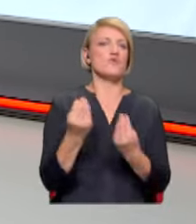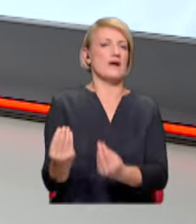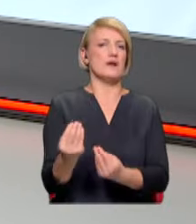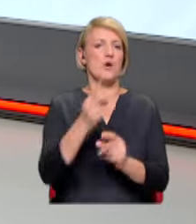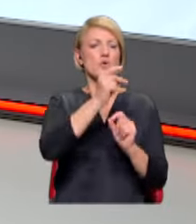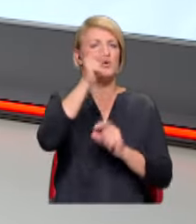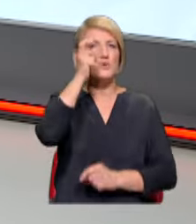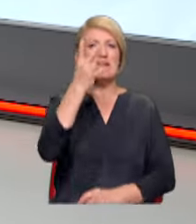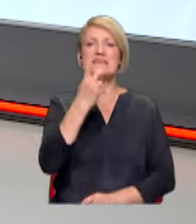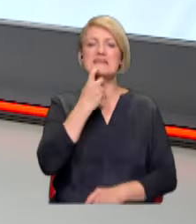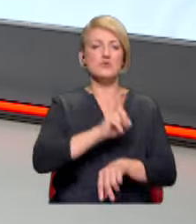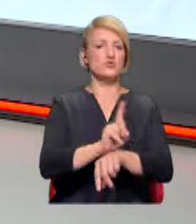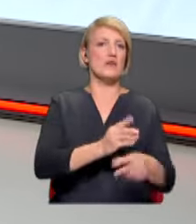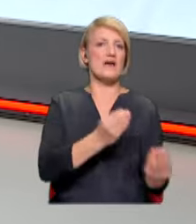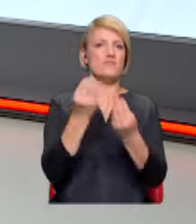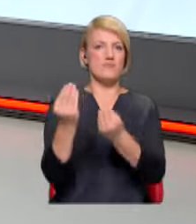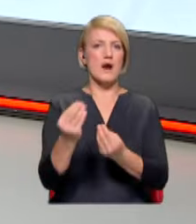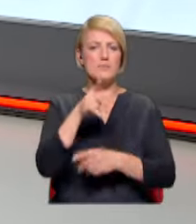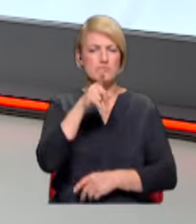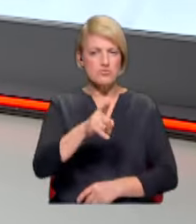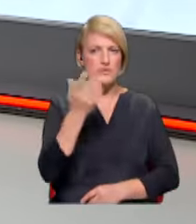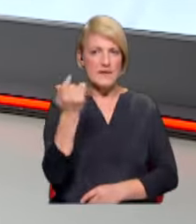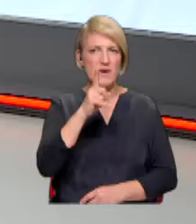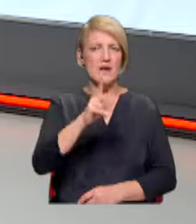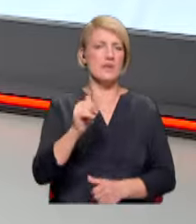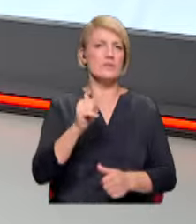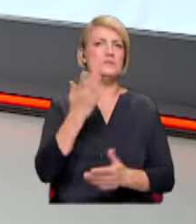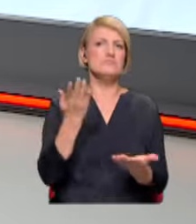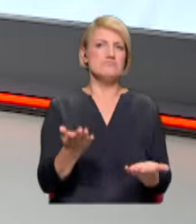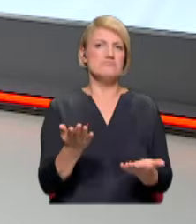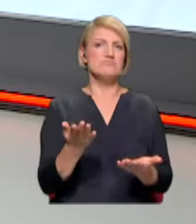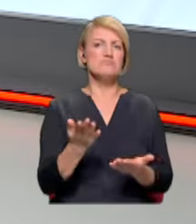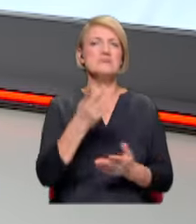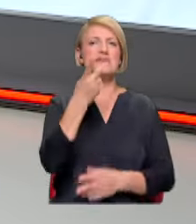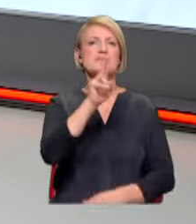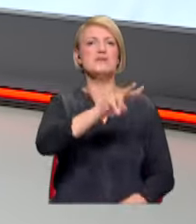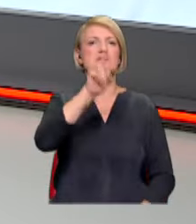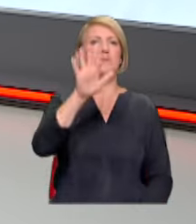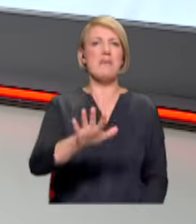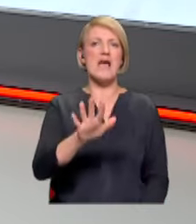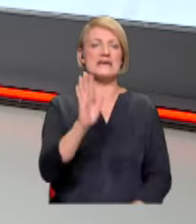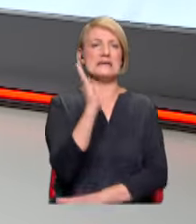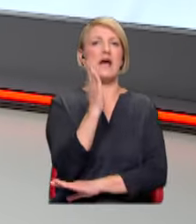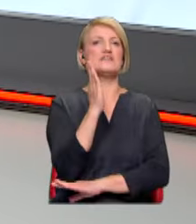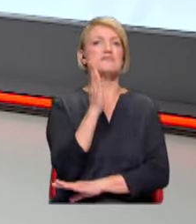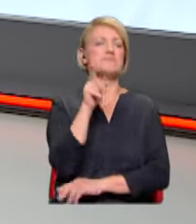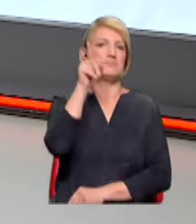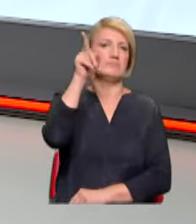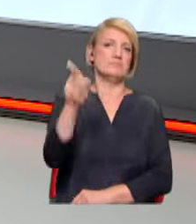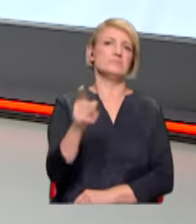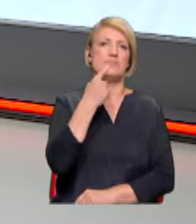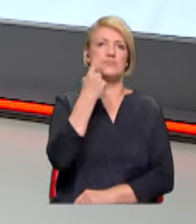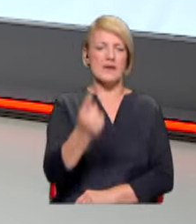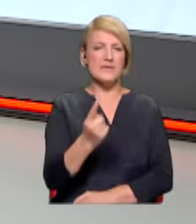Özgür Özel 2 yıl süre tanımıştı ve bu kez bir adım daha ileri gitti 2025 kasımın işaret